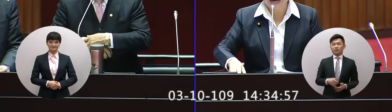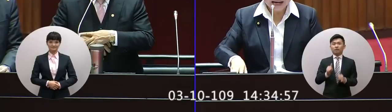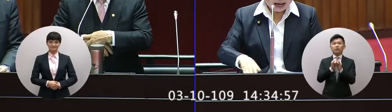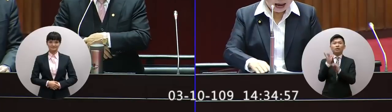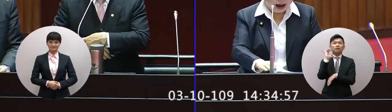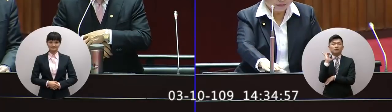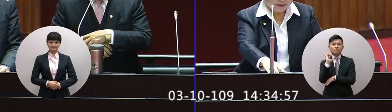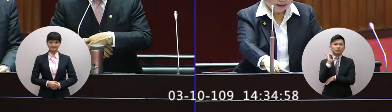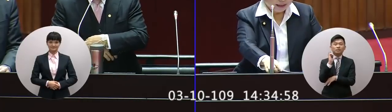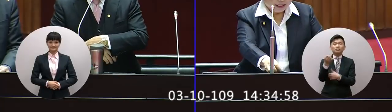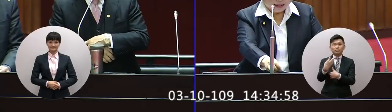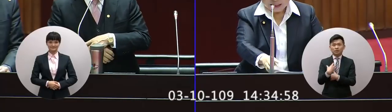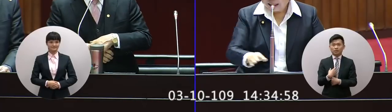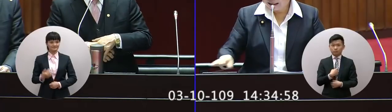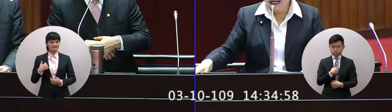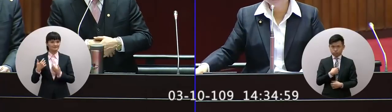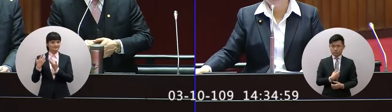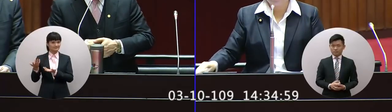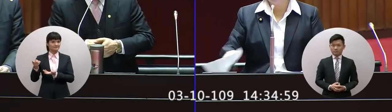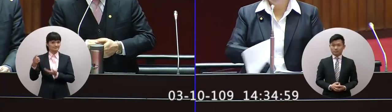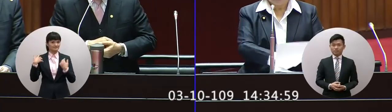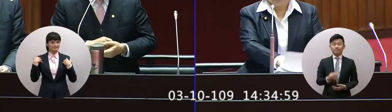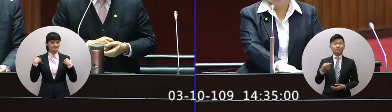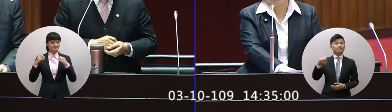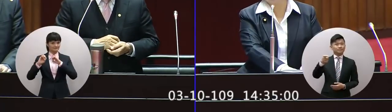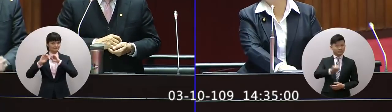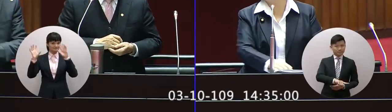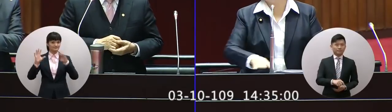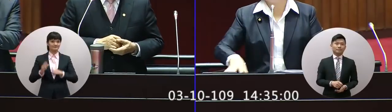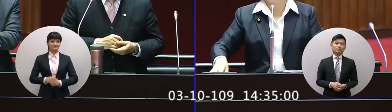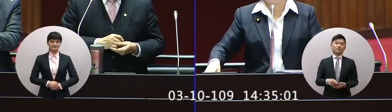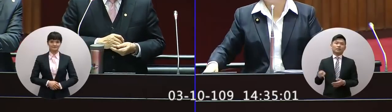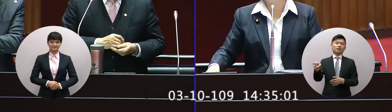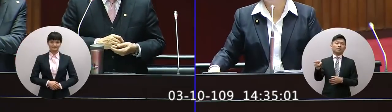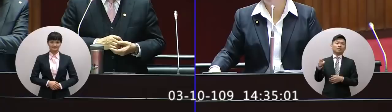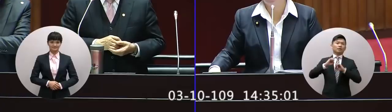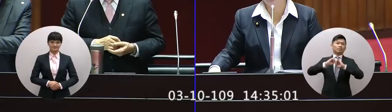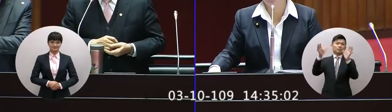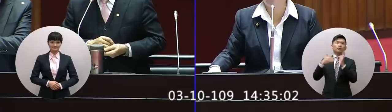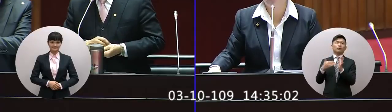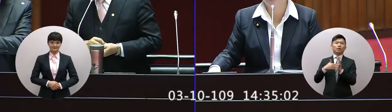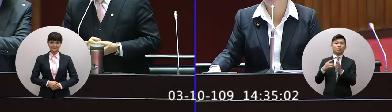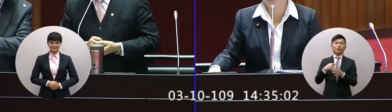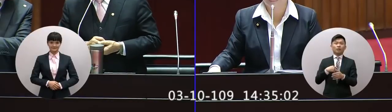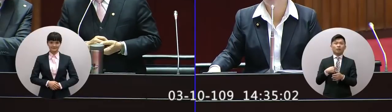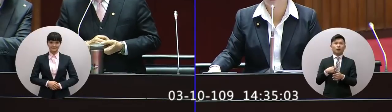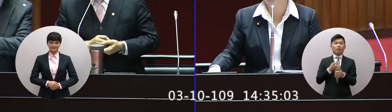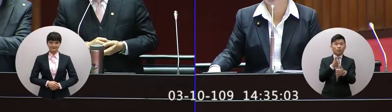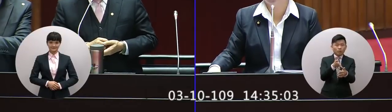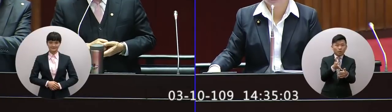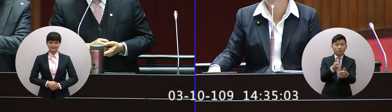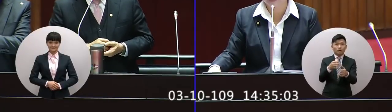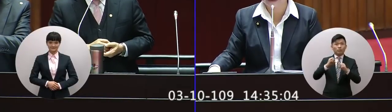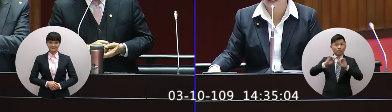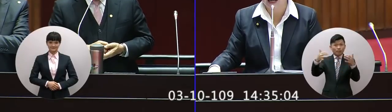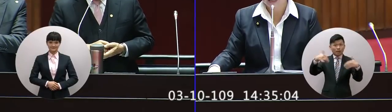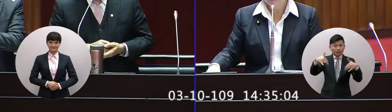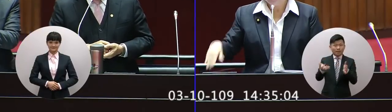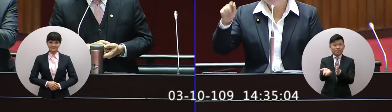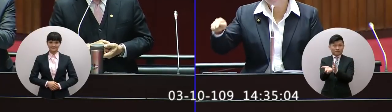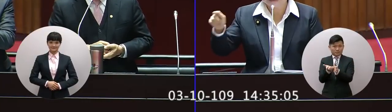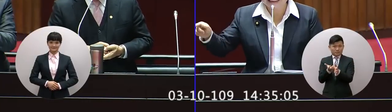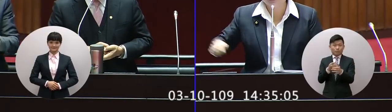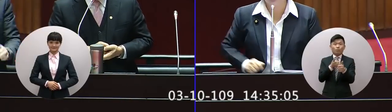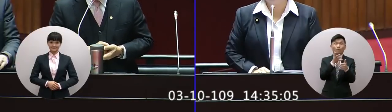拢咧听。好， 老委员宣布 啊。接下来。人家已经宣布了，我不是在未宣布之前告诉请问你